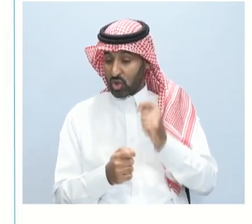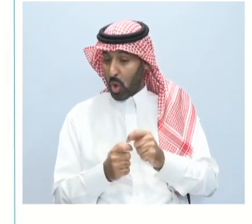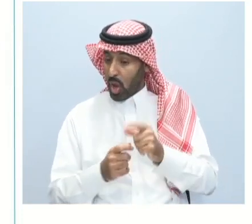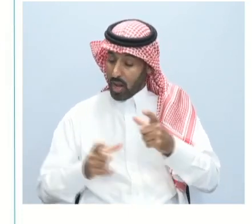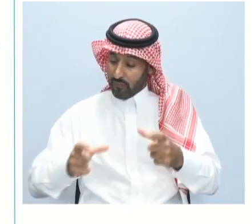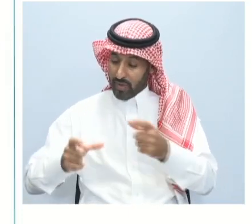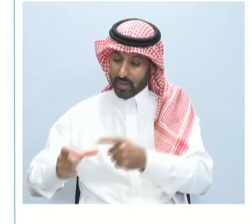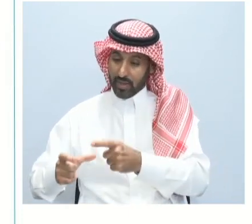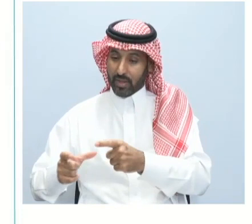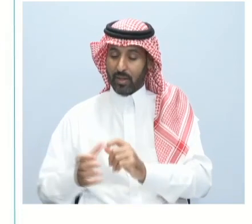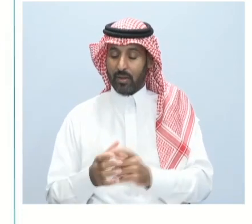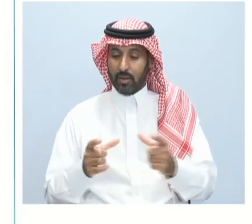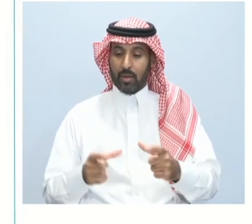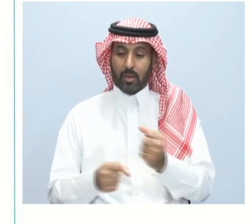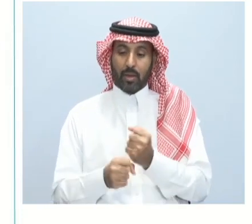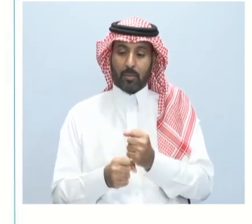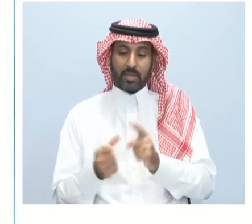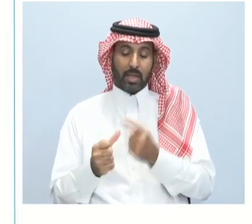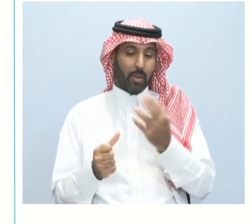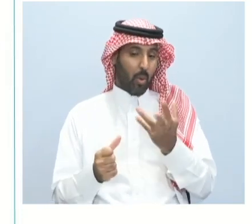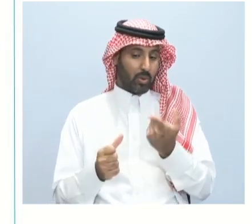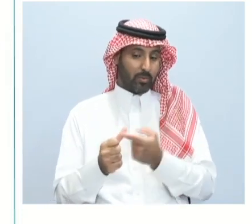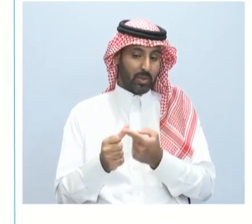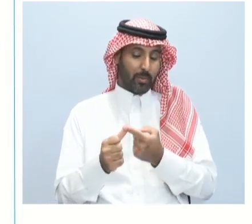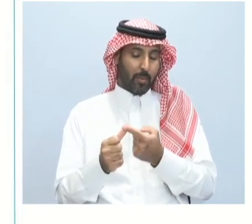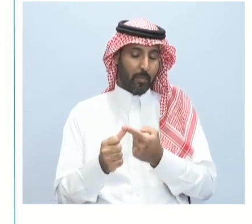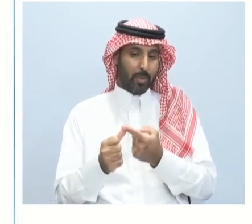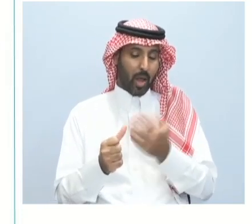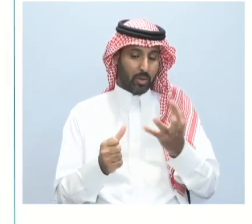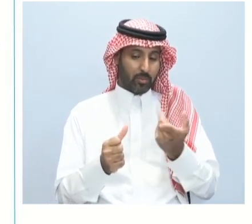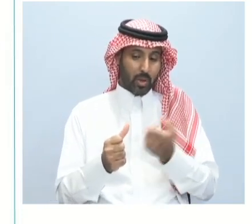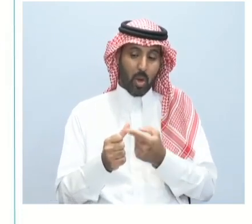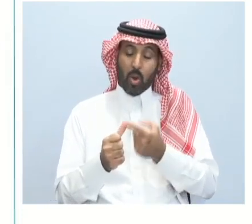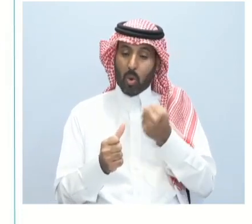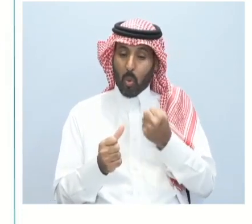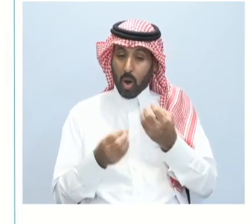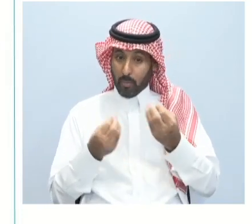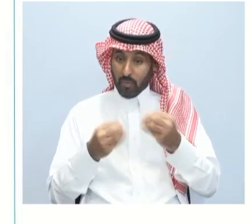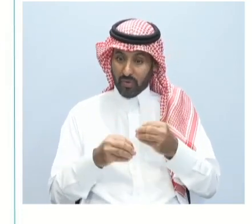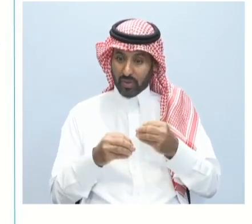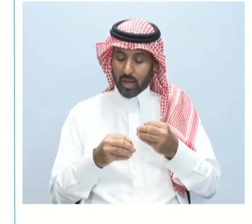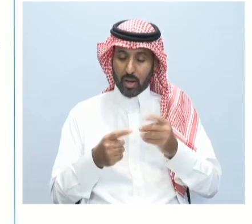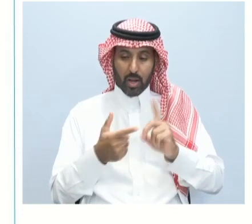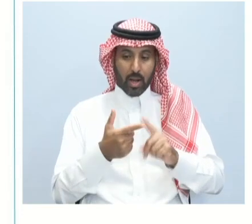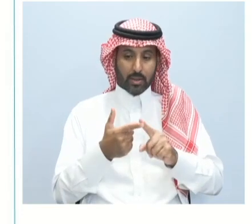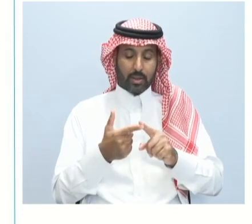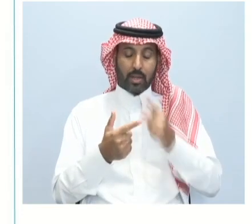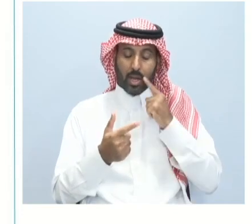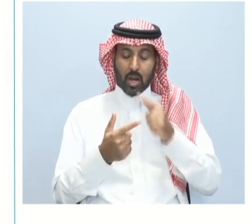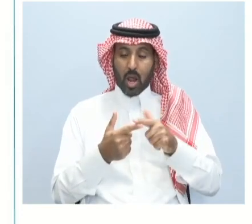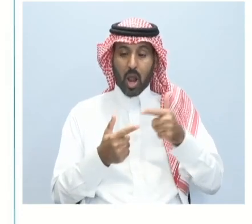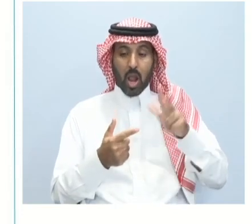هذا المثال باستخدام خوارزم تين الخوارزميه الاولى خوارزميه القوى المفرطه والخوارزمي الثانيه